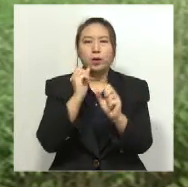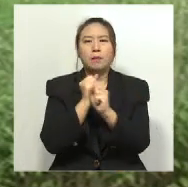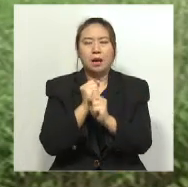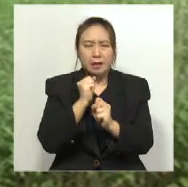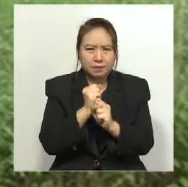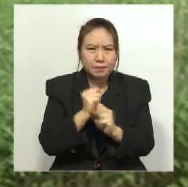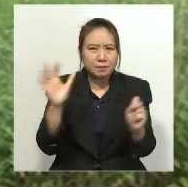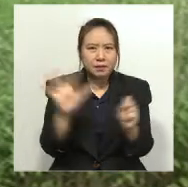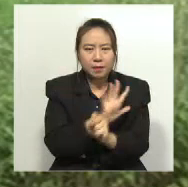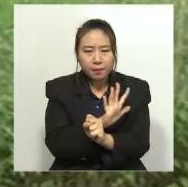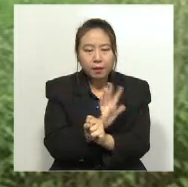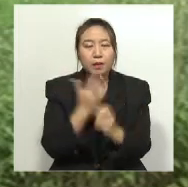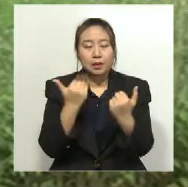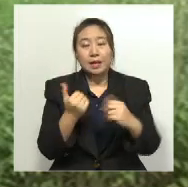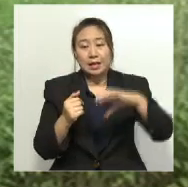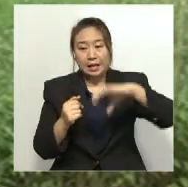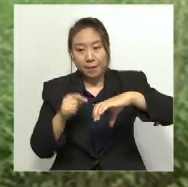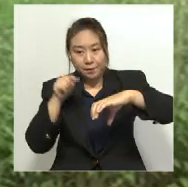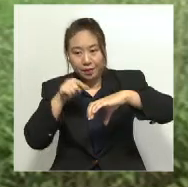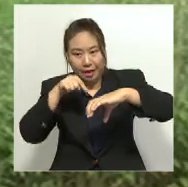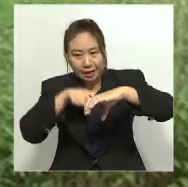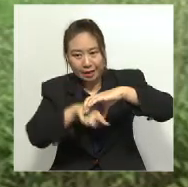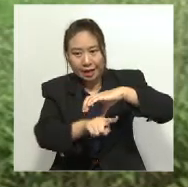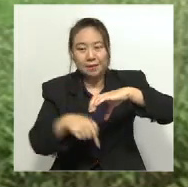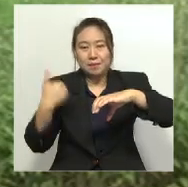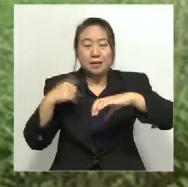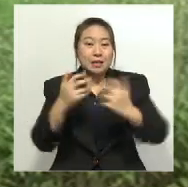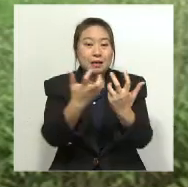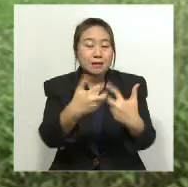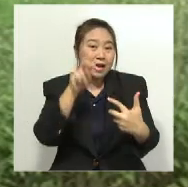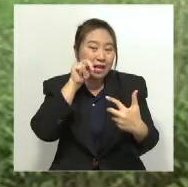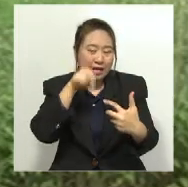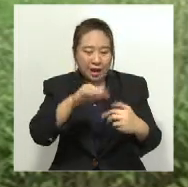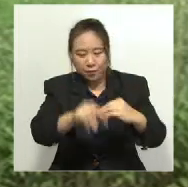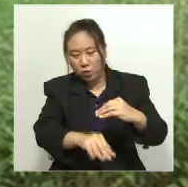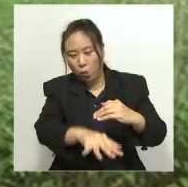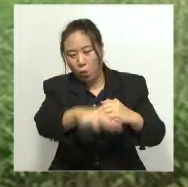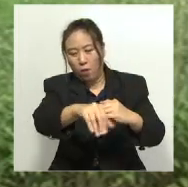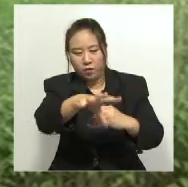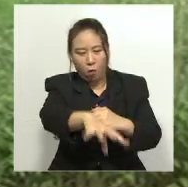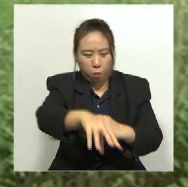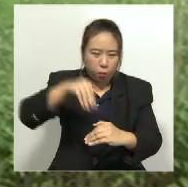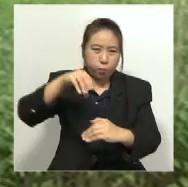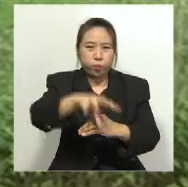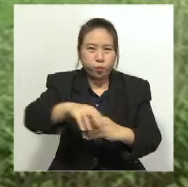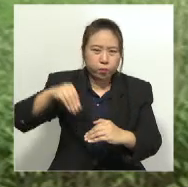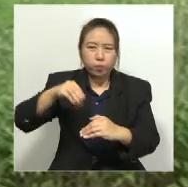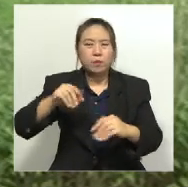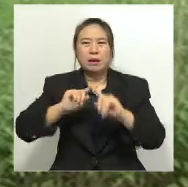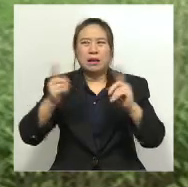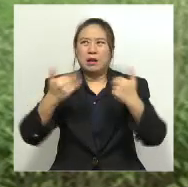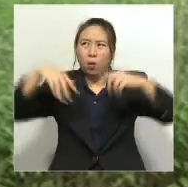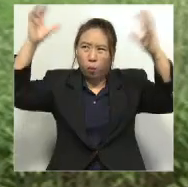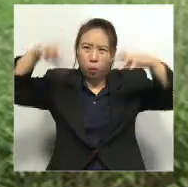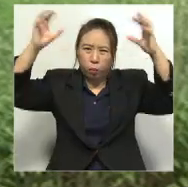ข้นนะครับโดยถึงแม้ว่าภายในถ้ำจะมีการติดตั้งเครื่องสูบน้ำเพิ่มเติมนะครับแต่ว่าอุปสรรคสำคัญก็คือปริมาณน้ำที่เพิ่มขึ้นอย่างต่อเนื่องจากฝ